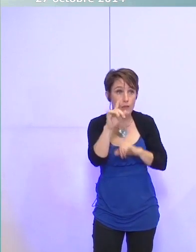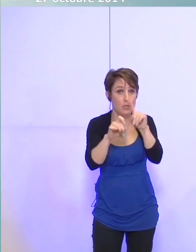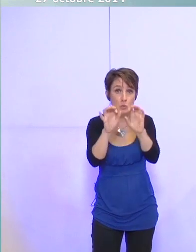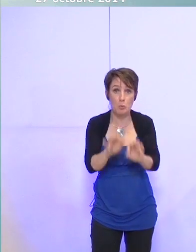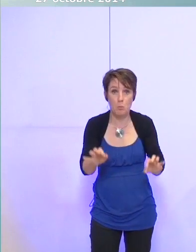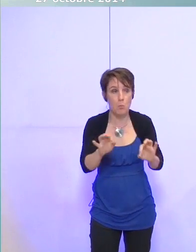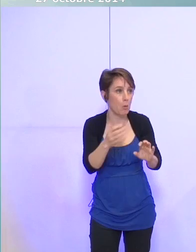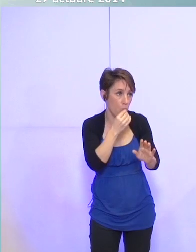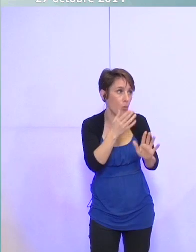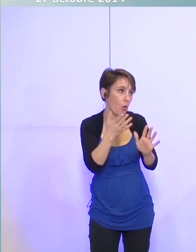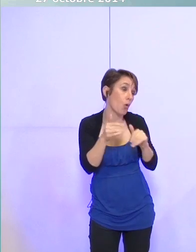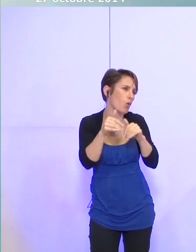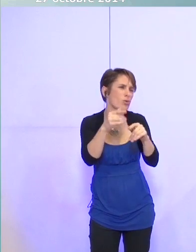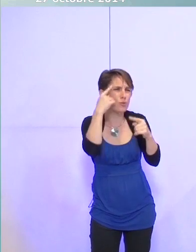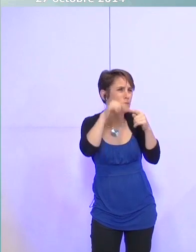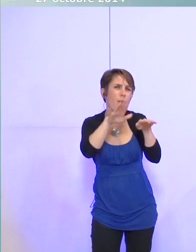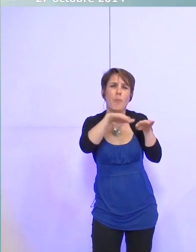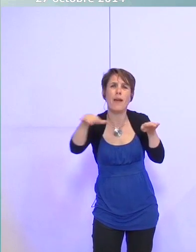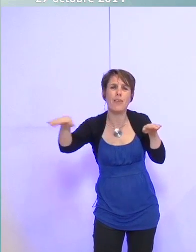continue hein, sur les parkings.